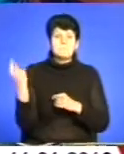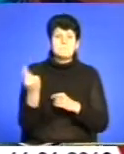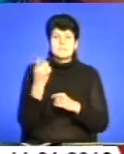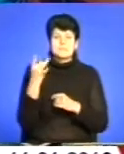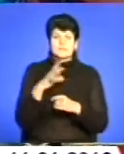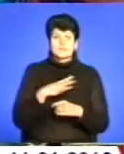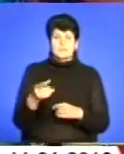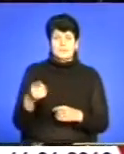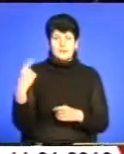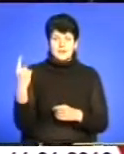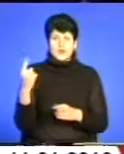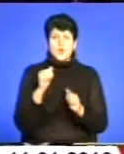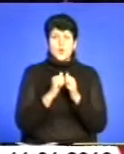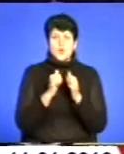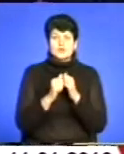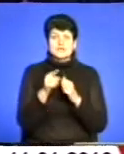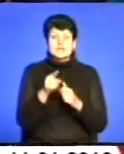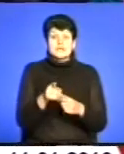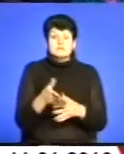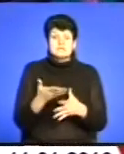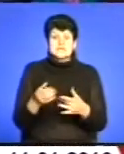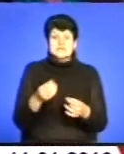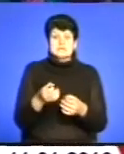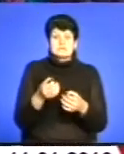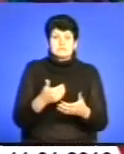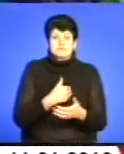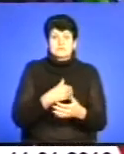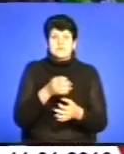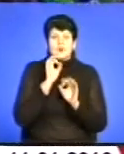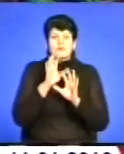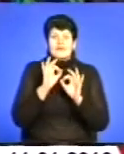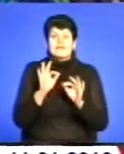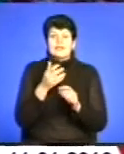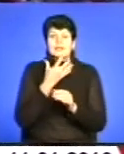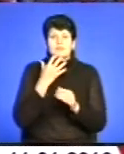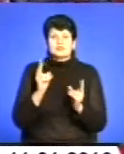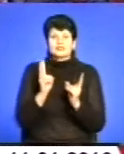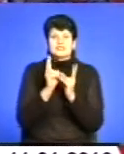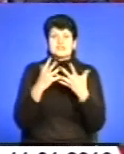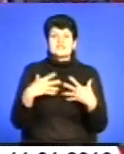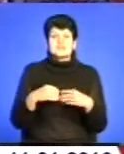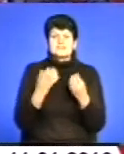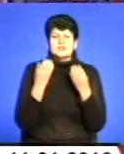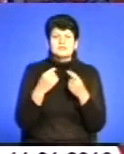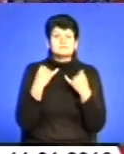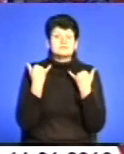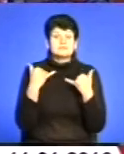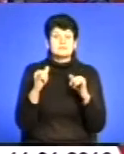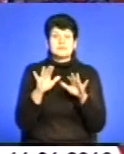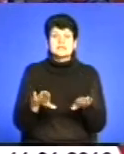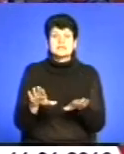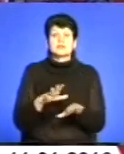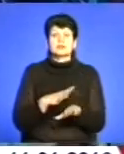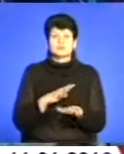побували на Тернопільщині. Кожен із них із захопленням розповідав, як тепло і гостинно їх зустріли у сім'ях. А ще про чудові місця, де вдалося